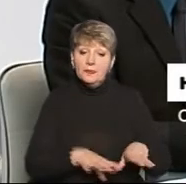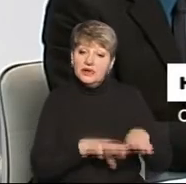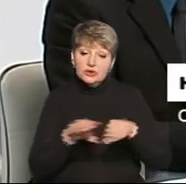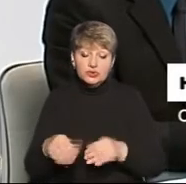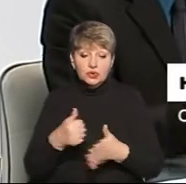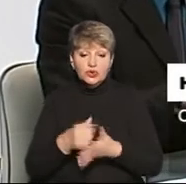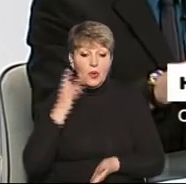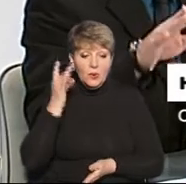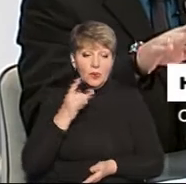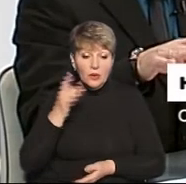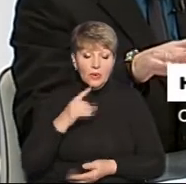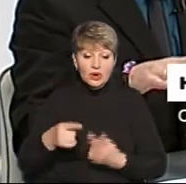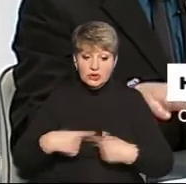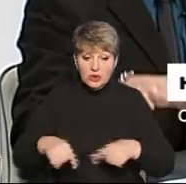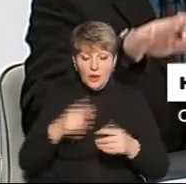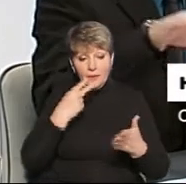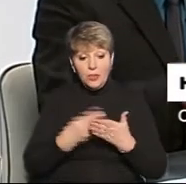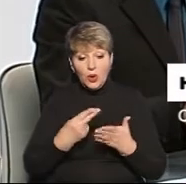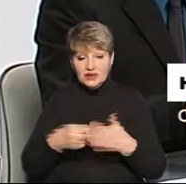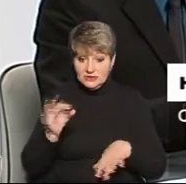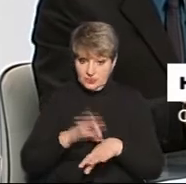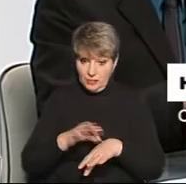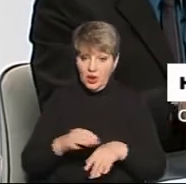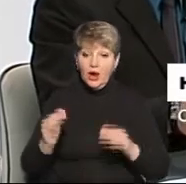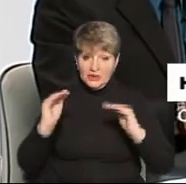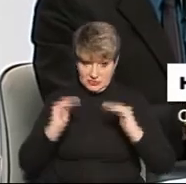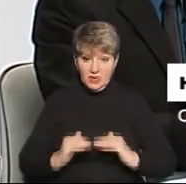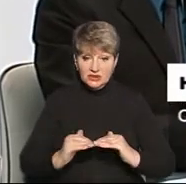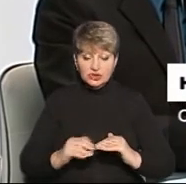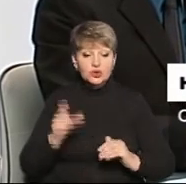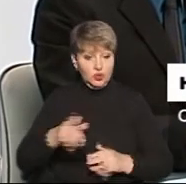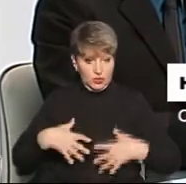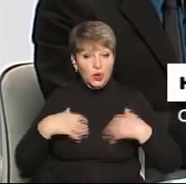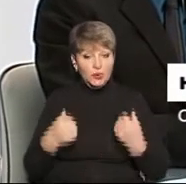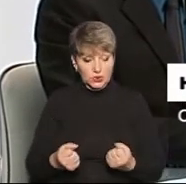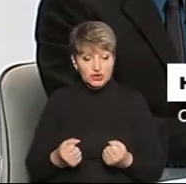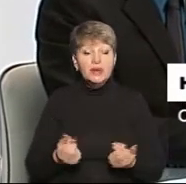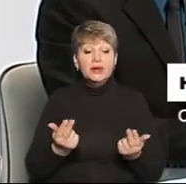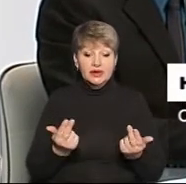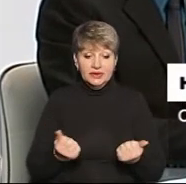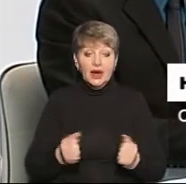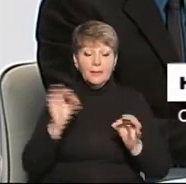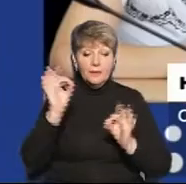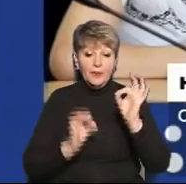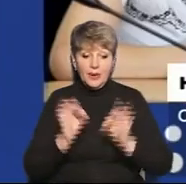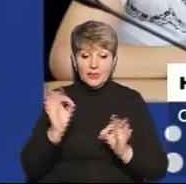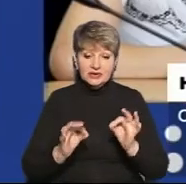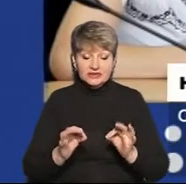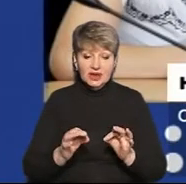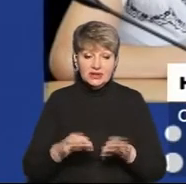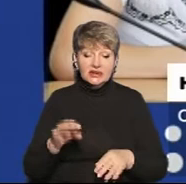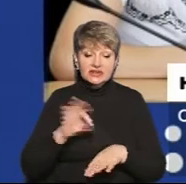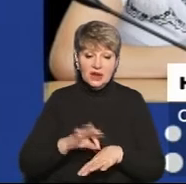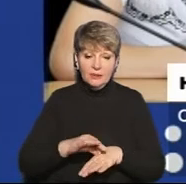зони. Тобто показники захворюваності там зменшилися? Люди одужали? Дійсно, показники захворюваності